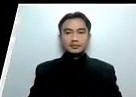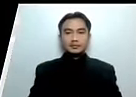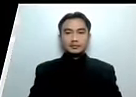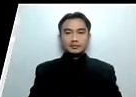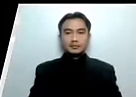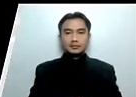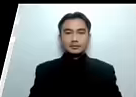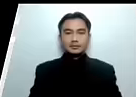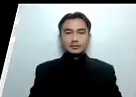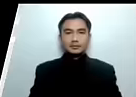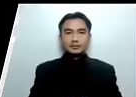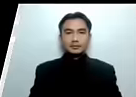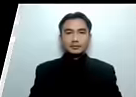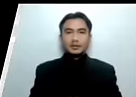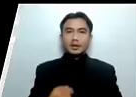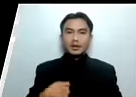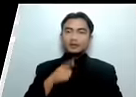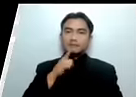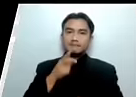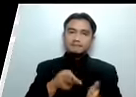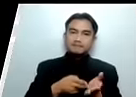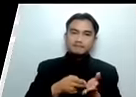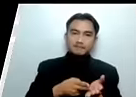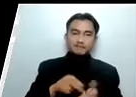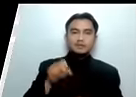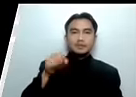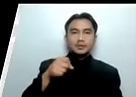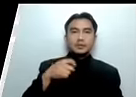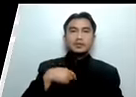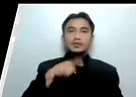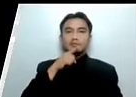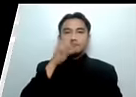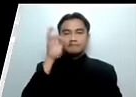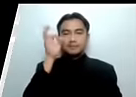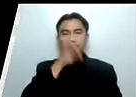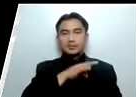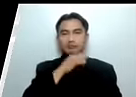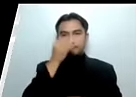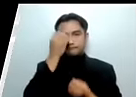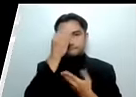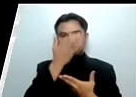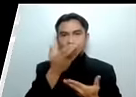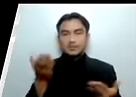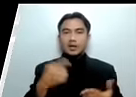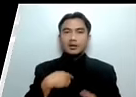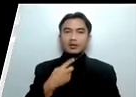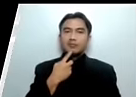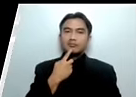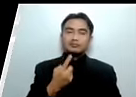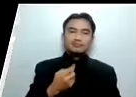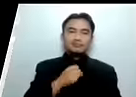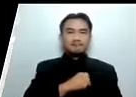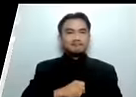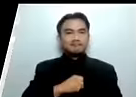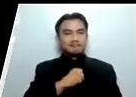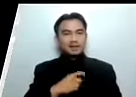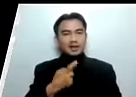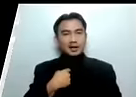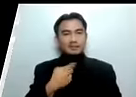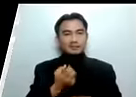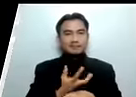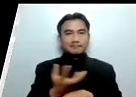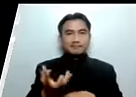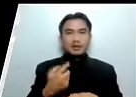Aamin na ako. Oo, nagsinungaling ako sa inyo at gusto kong humingi ng tawad. Dinala namin kayo dito sa isang